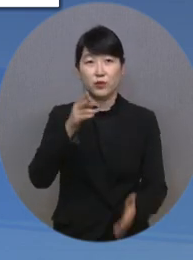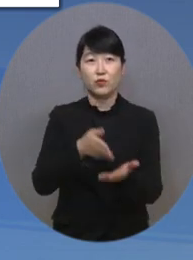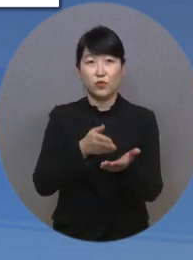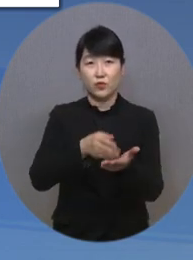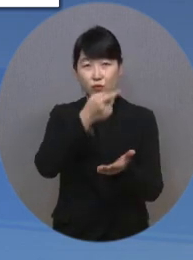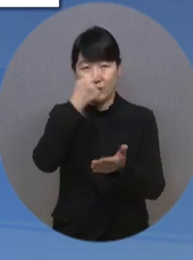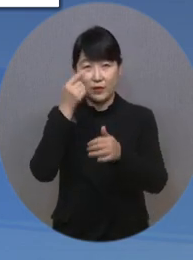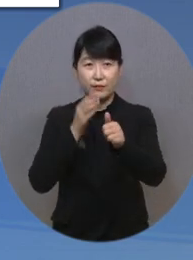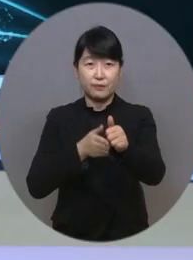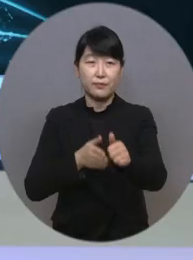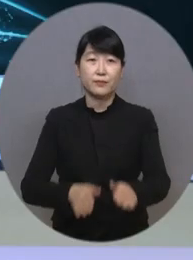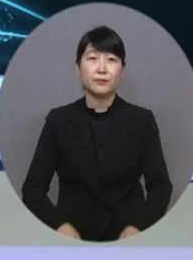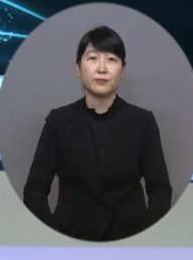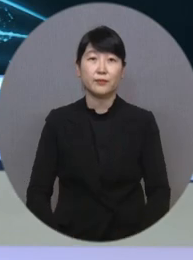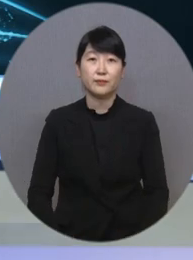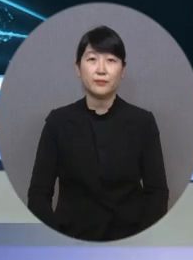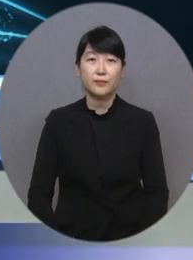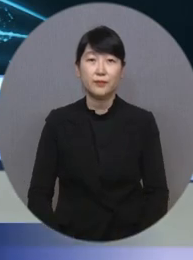있습니다.